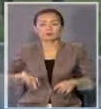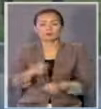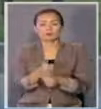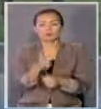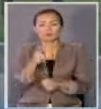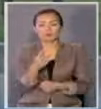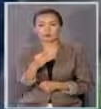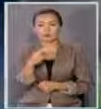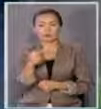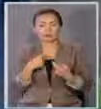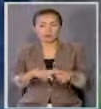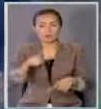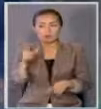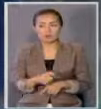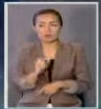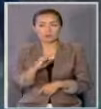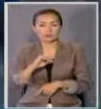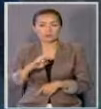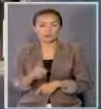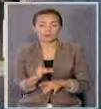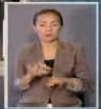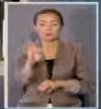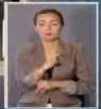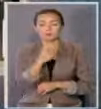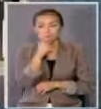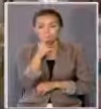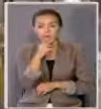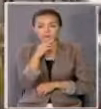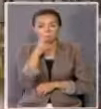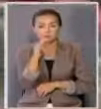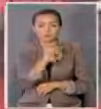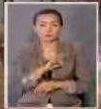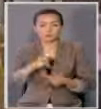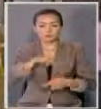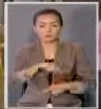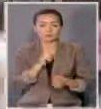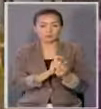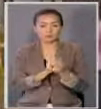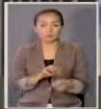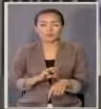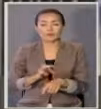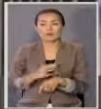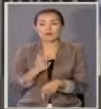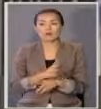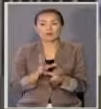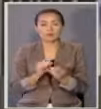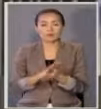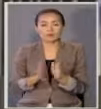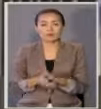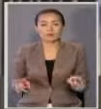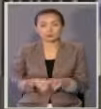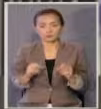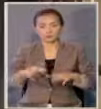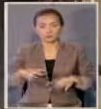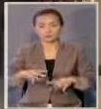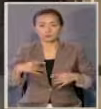лабораторией геномной инженерии Павел Волчков. Отток воды из носа свидетельствует о том, что организм борется с инфекцией. Но такие симптомы также могут